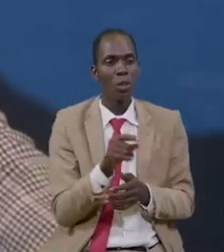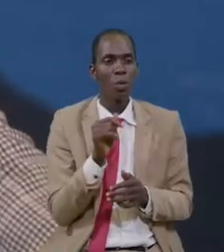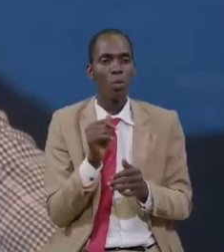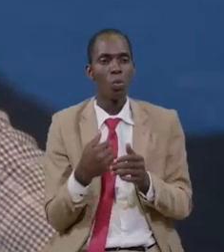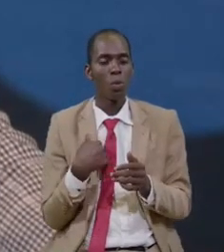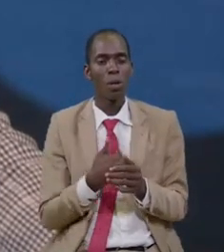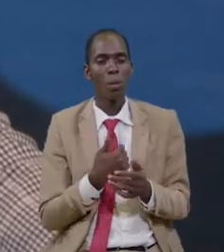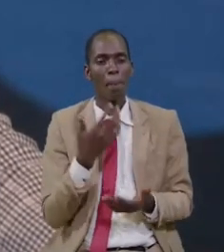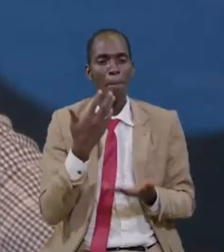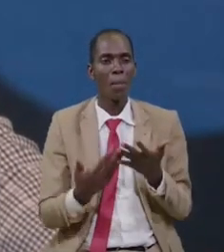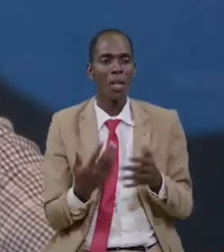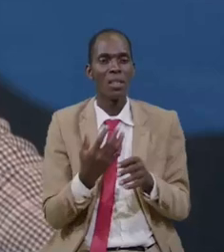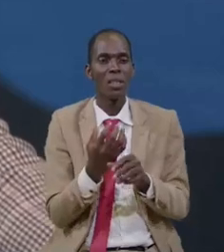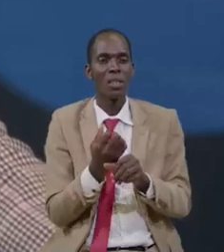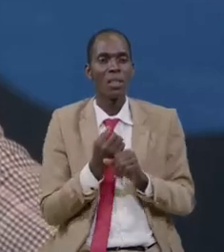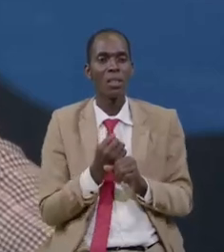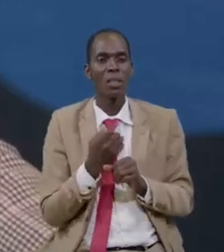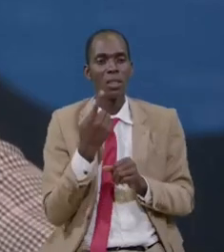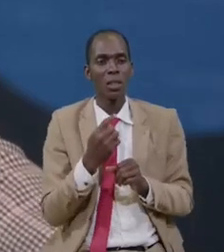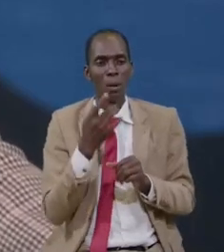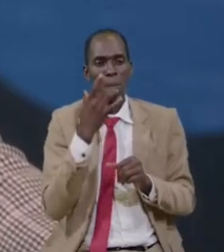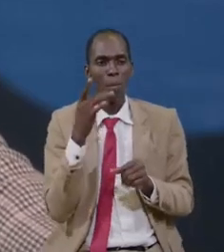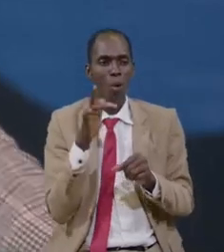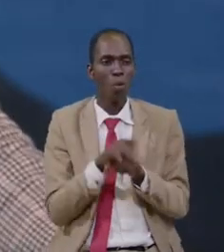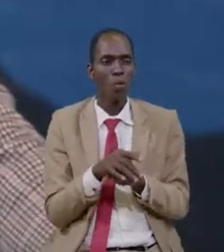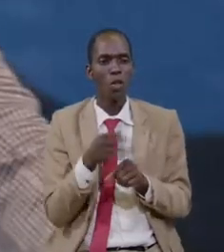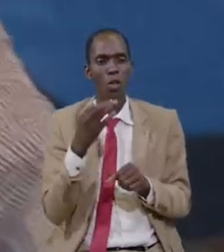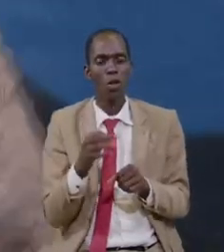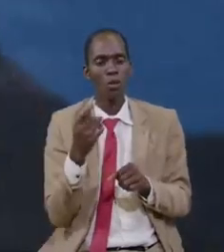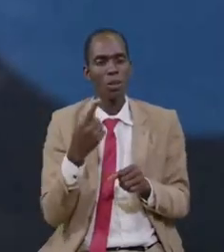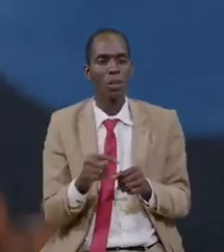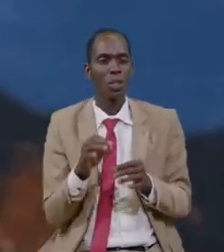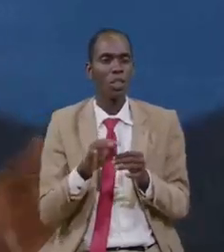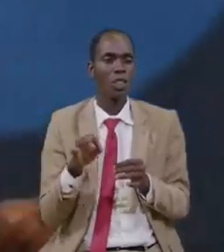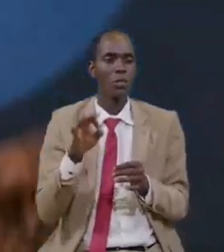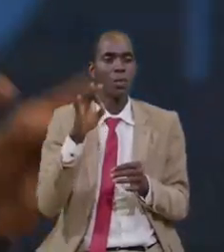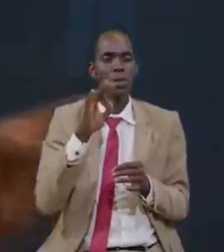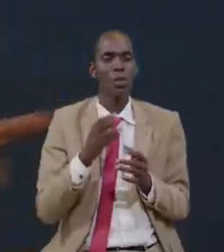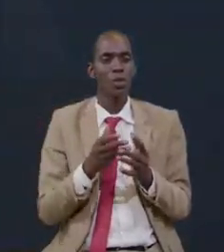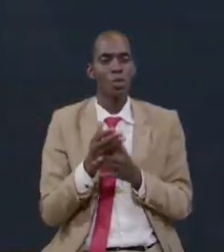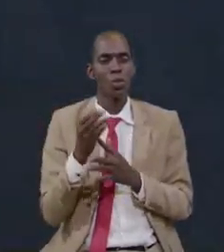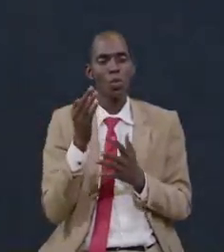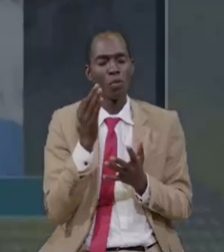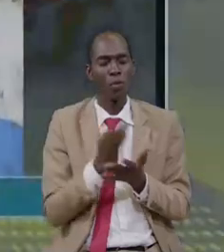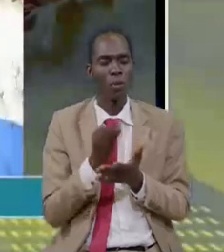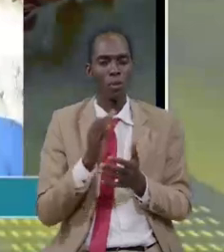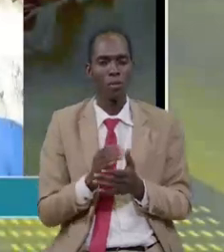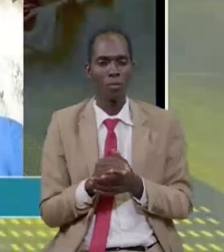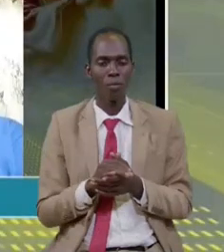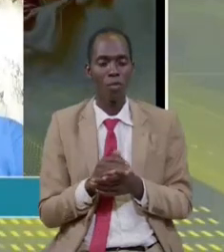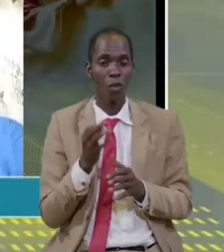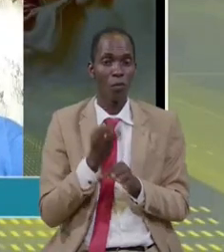reçussions par la foi l'esprit qui avait été promis. Nous recevons